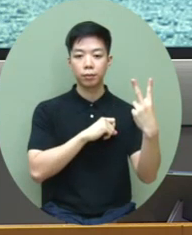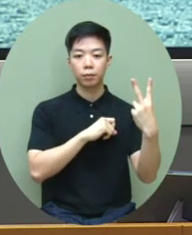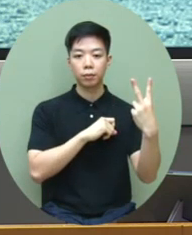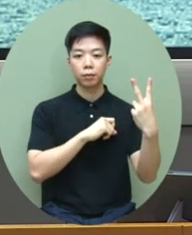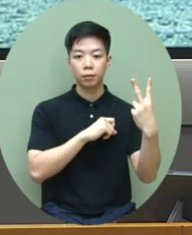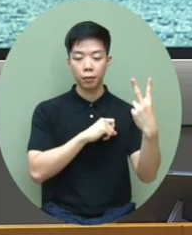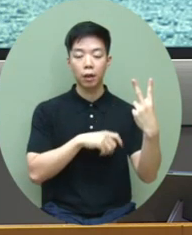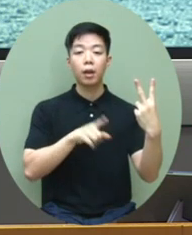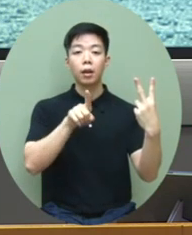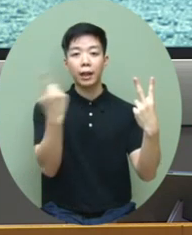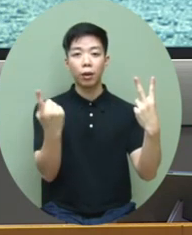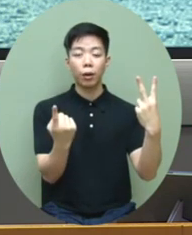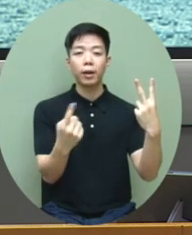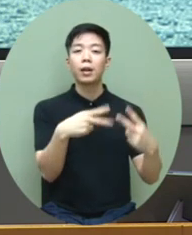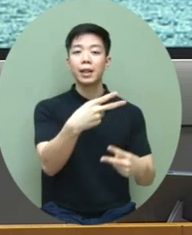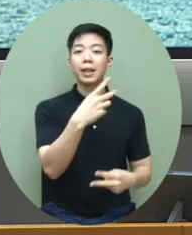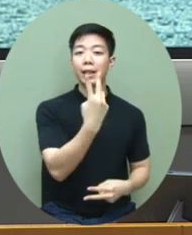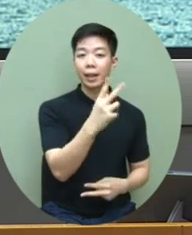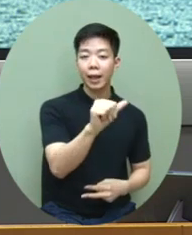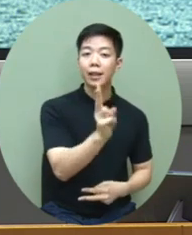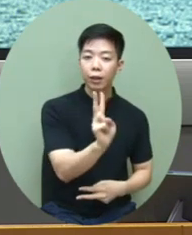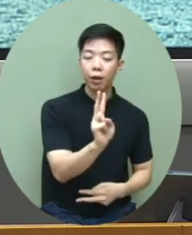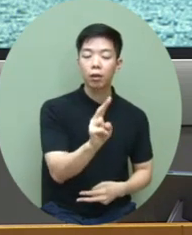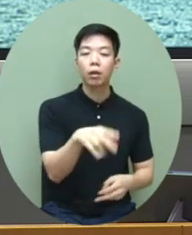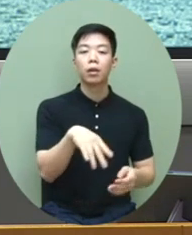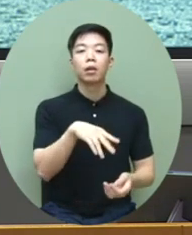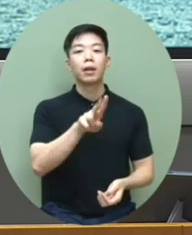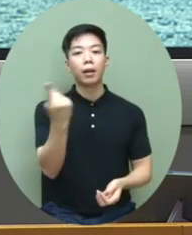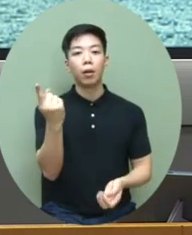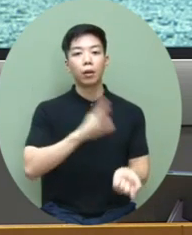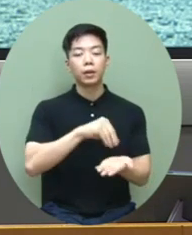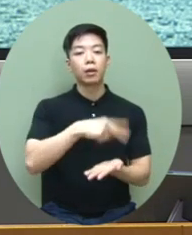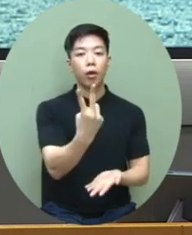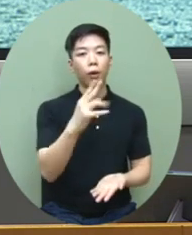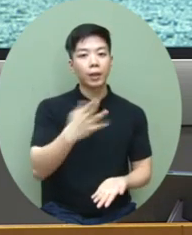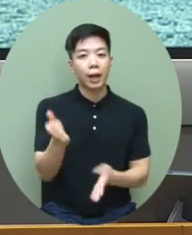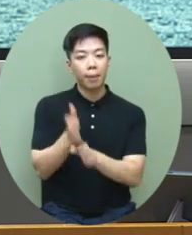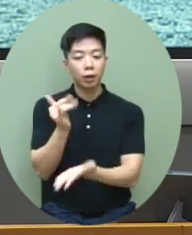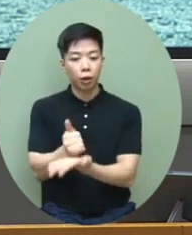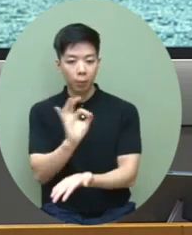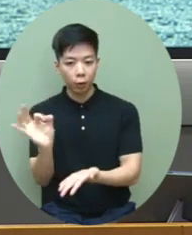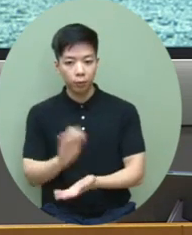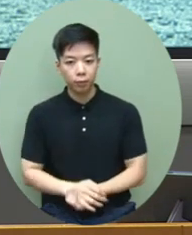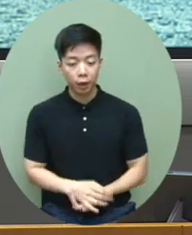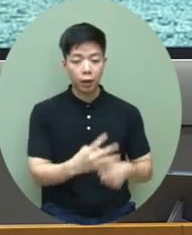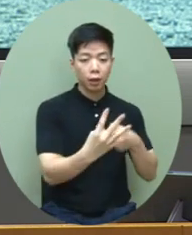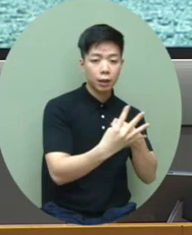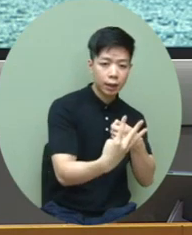讀2A 班咯。咁至於嗰、那個有幾多工作人員搭四號同五號